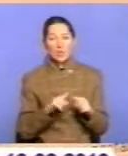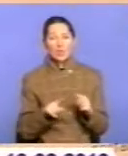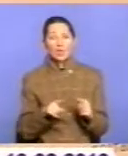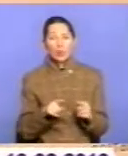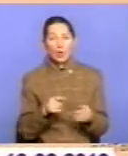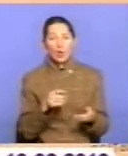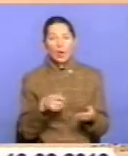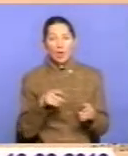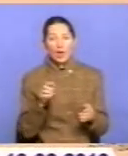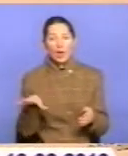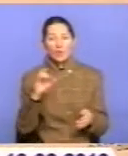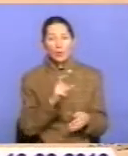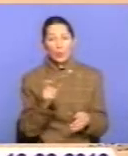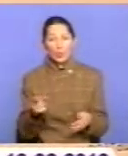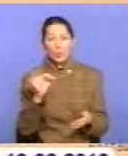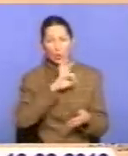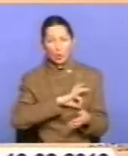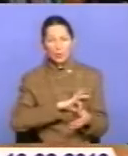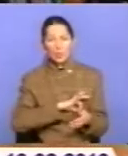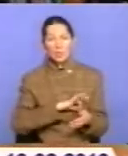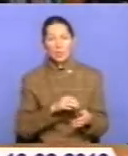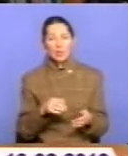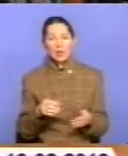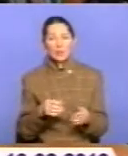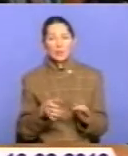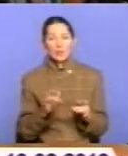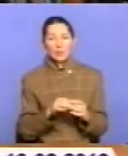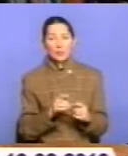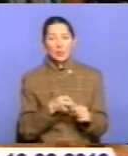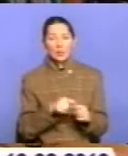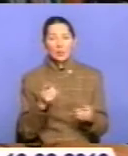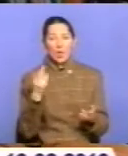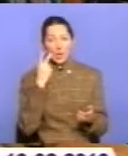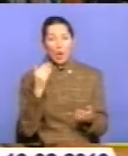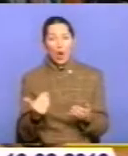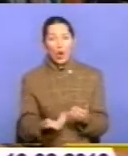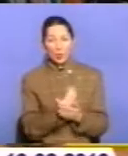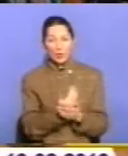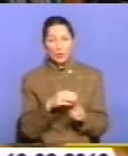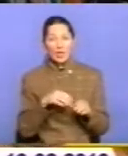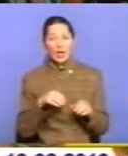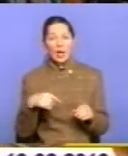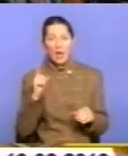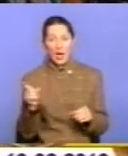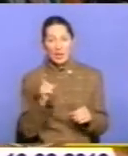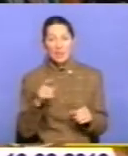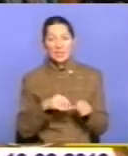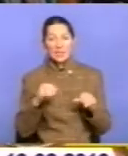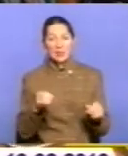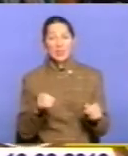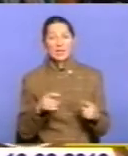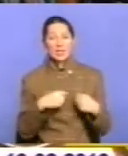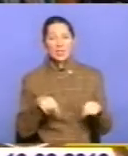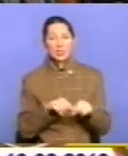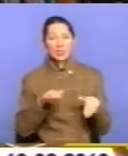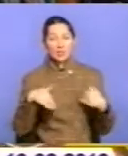земельні наділи, яка постійно оновлюється. Заявники і власники земельних ділянок, вони ще все ж таки звертаються в територіальні органи Держземагентства,